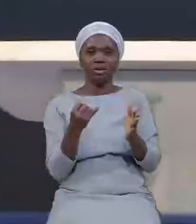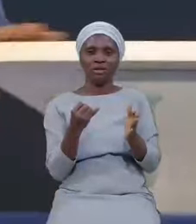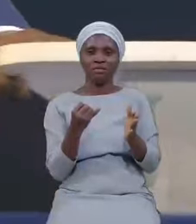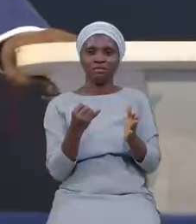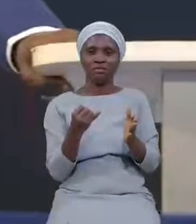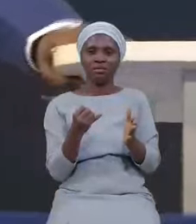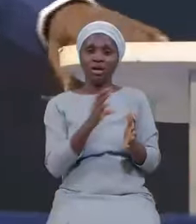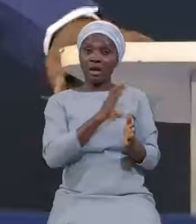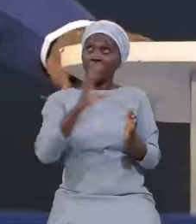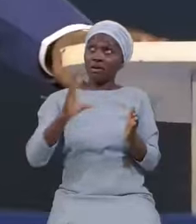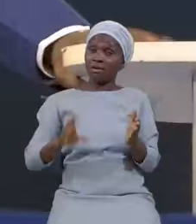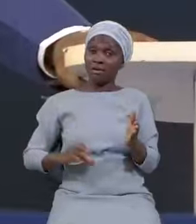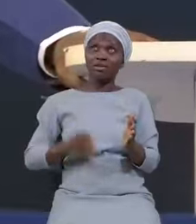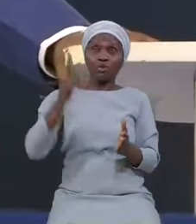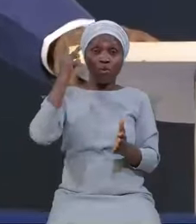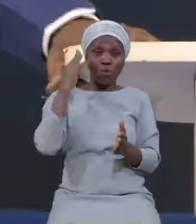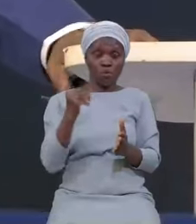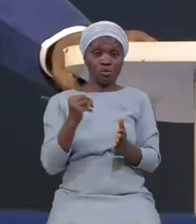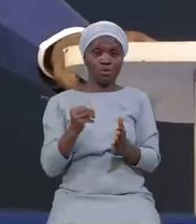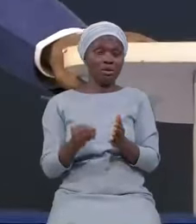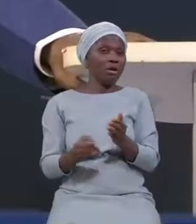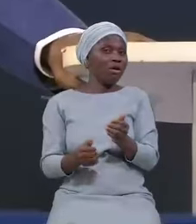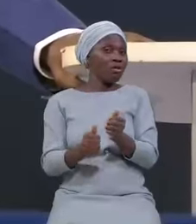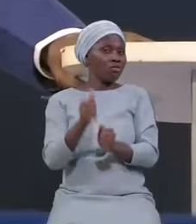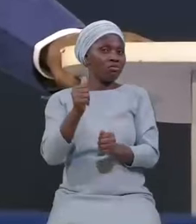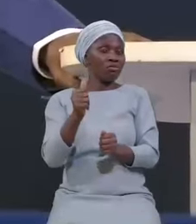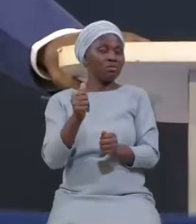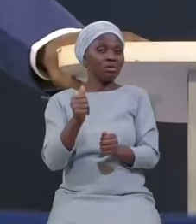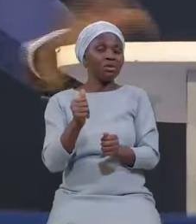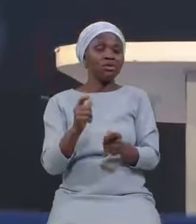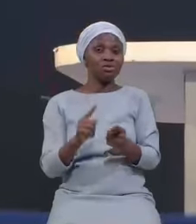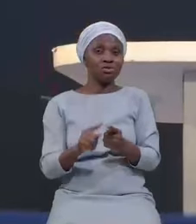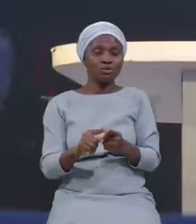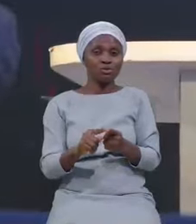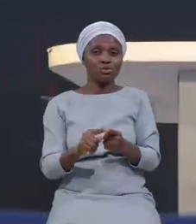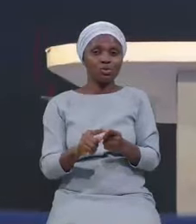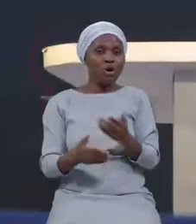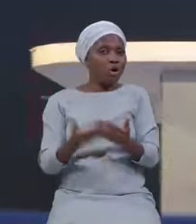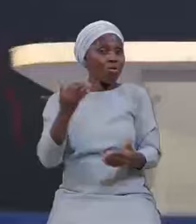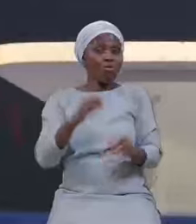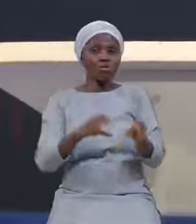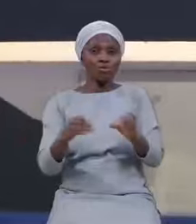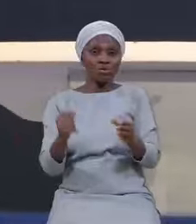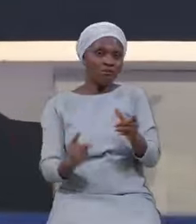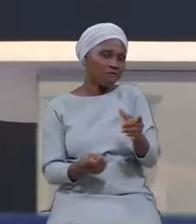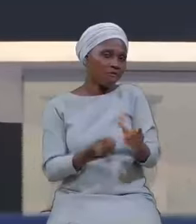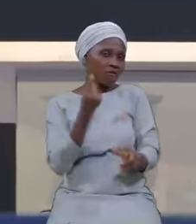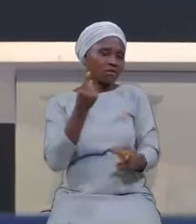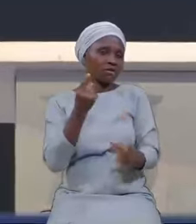d'accomplir le premier miracle de son ministère. Et avant ça,